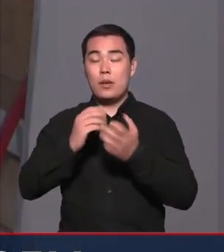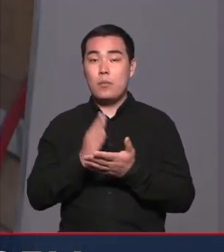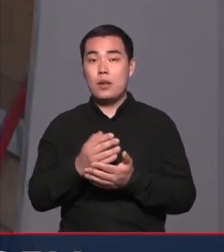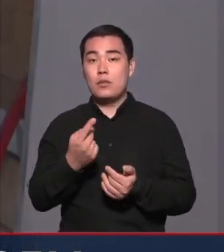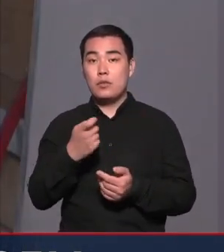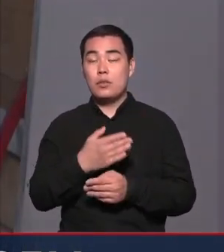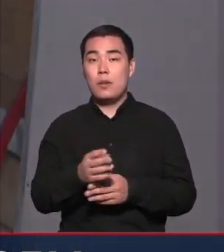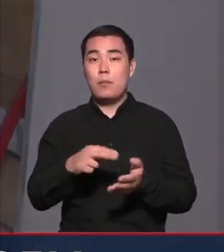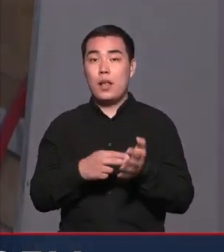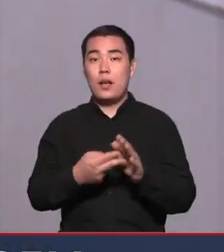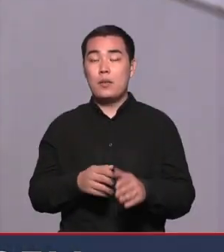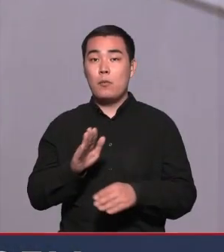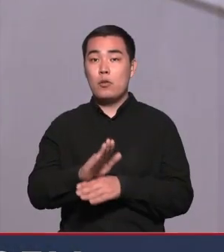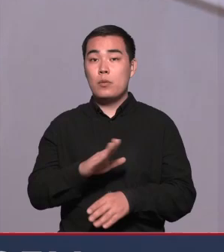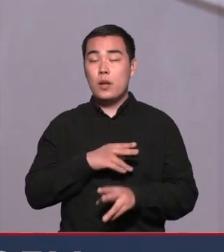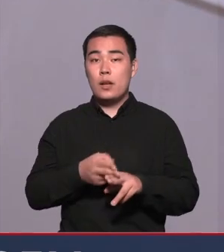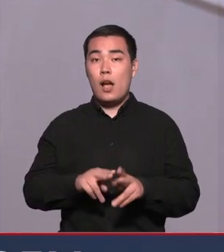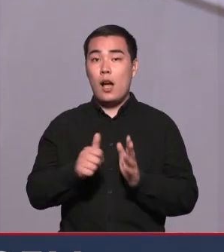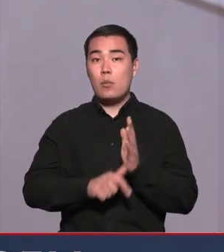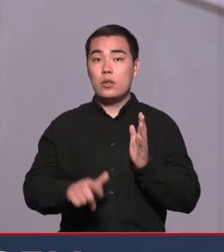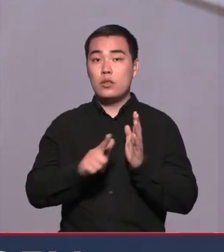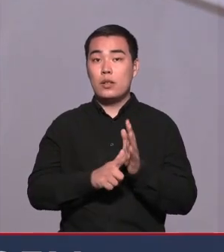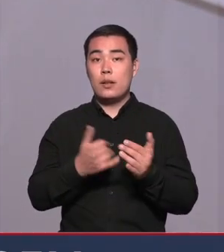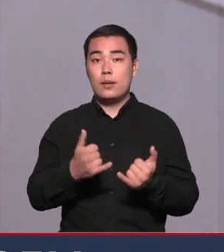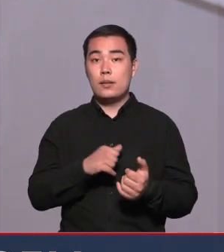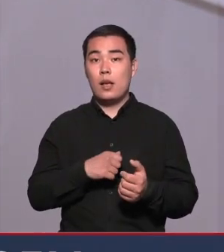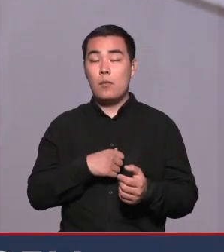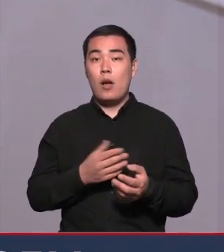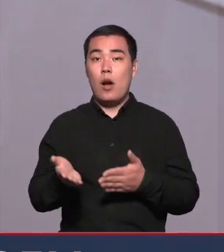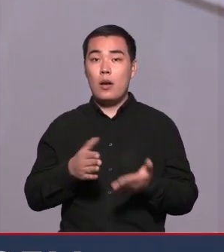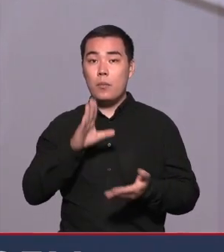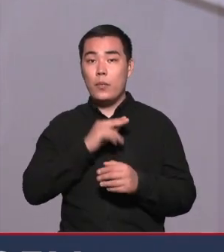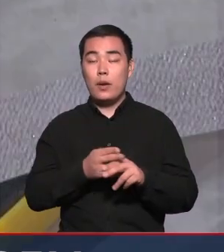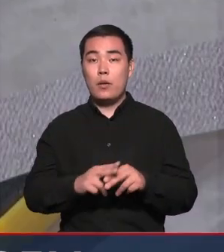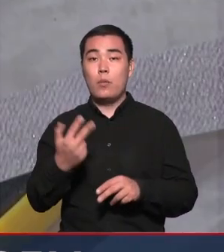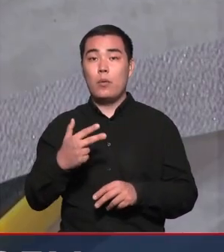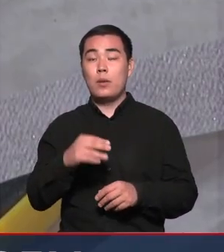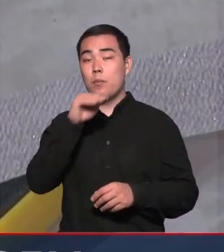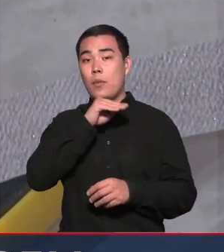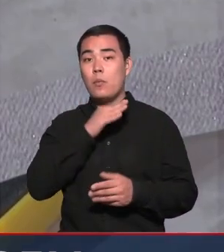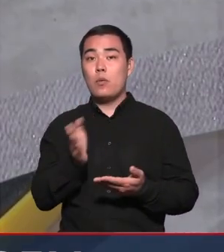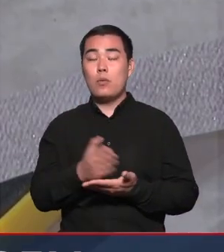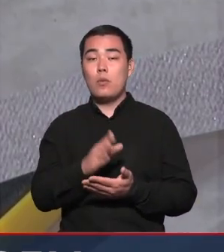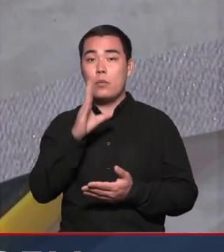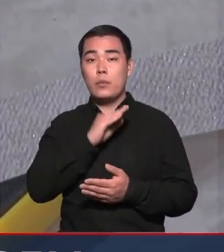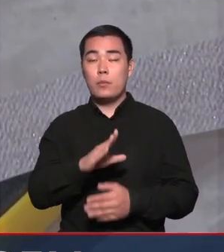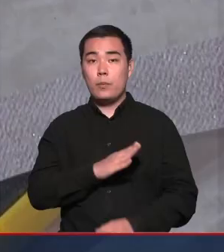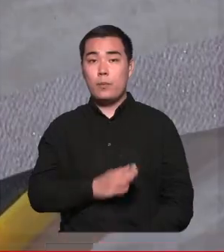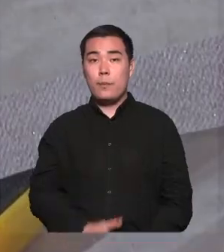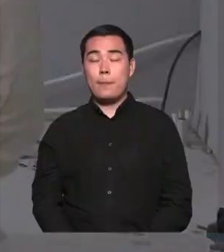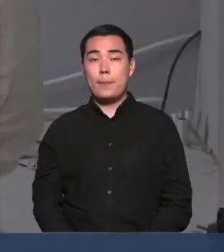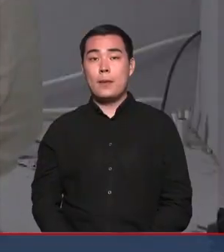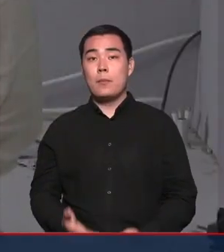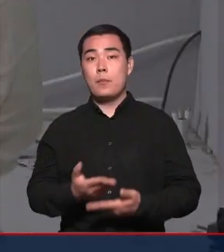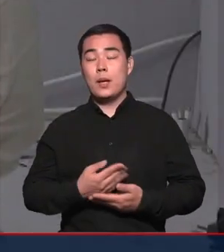100-ден астам нысан бекітілген. Оның 67-сі құлауға шақ тұр. 30-ын мамандар бұзып үлгерген. Біз бірінші